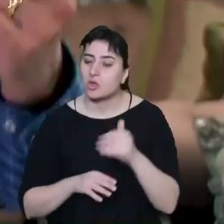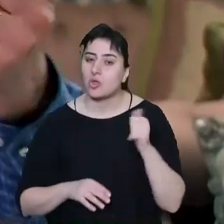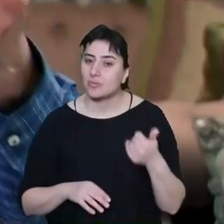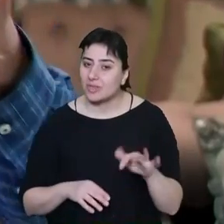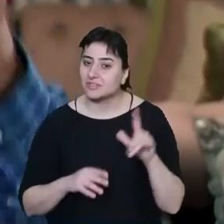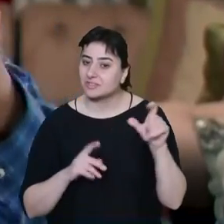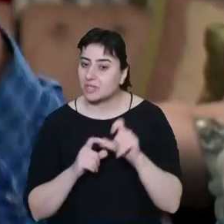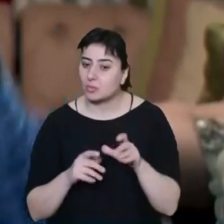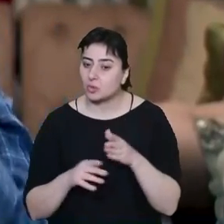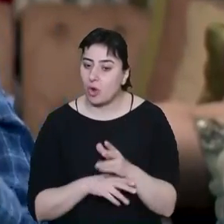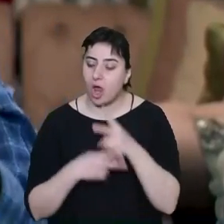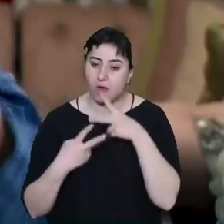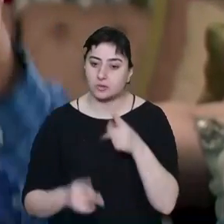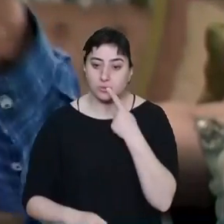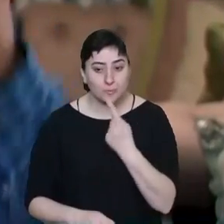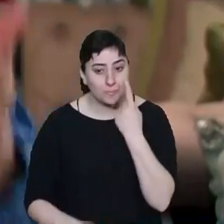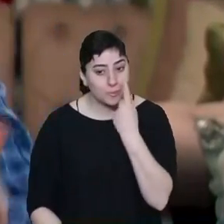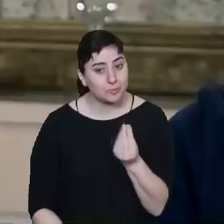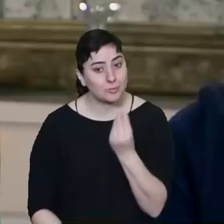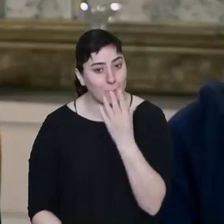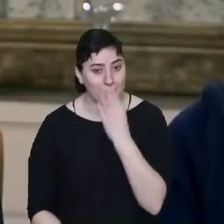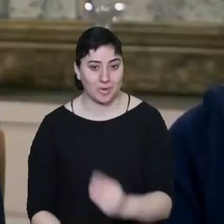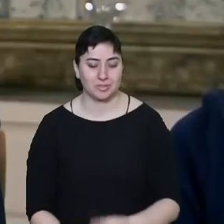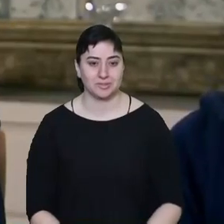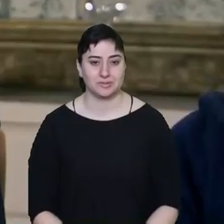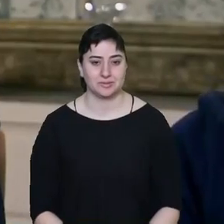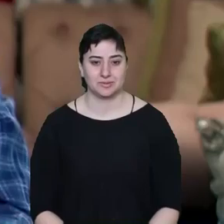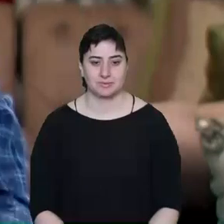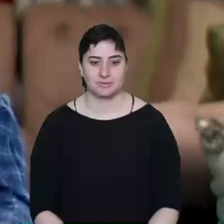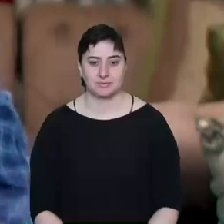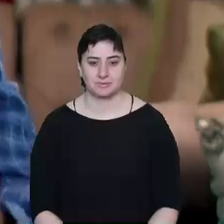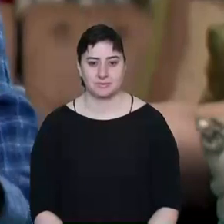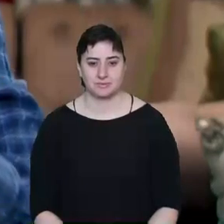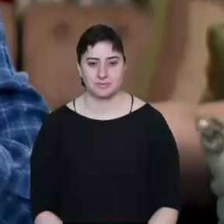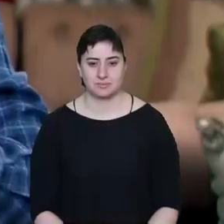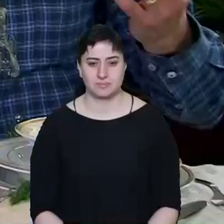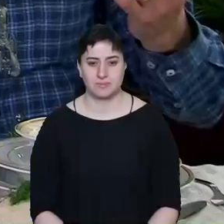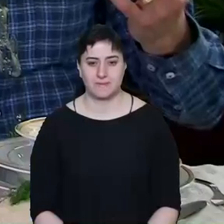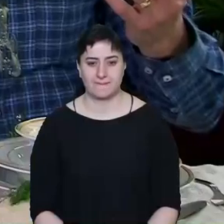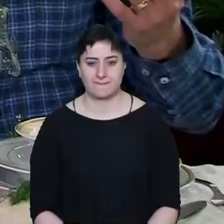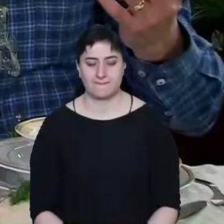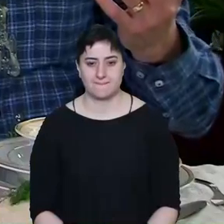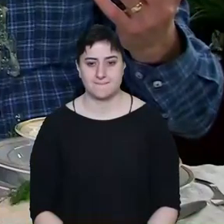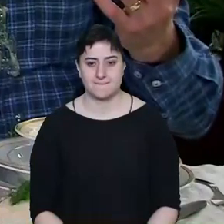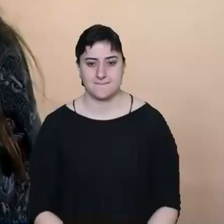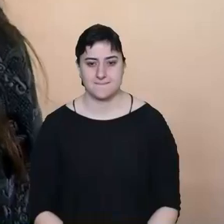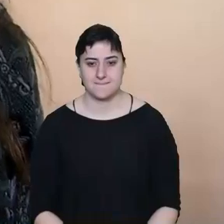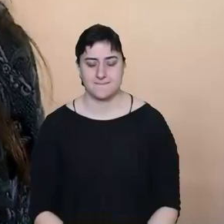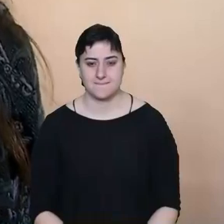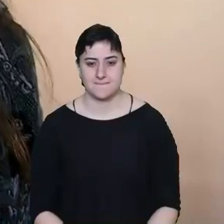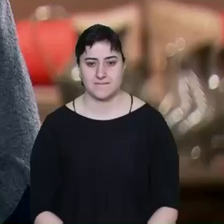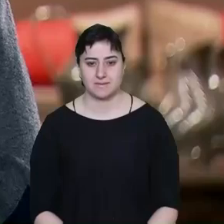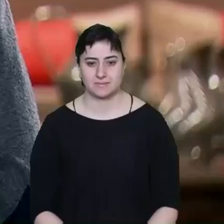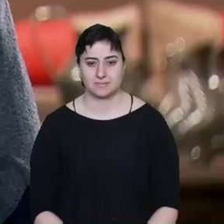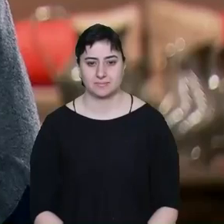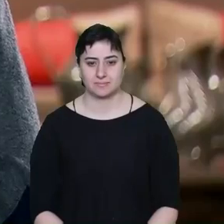olsa Sarp'ın doğruyu söylemiş olması da çok güzel bir şey bence ya. Nurhan kaşığı ağzına götürüyor, çorbayı üzerine